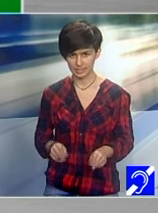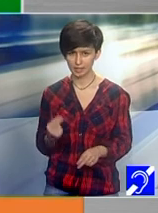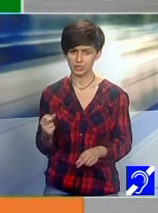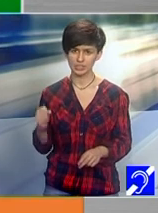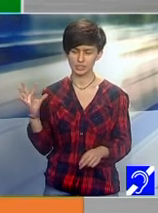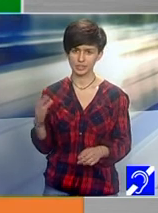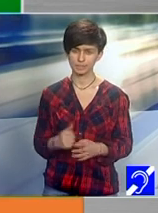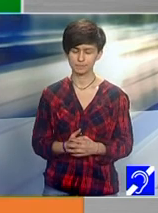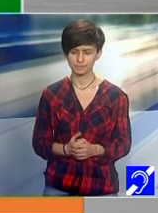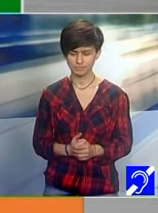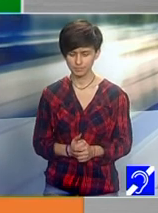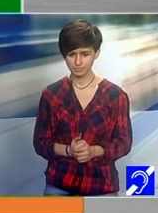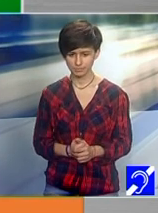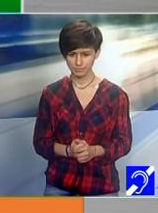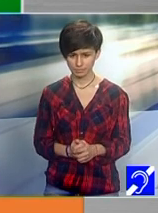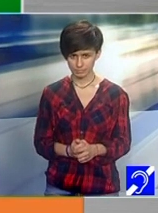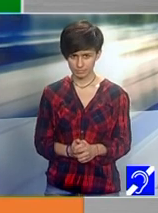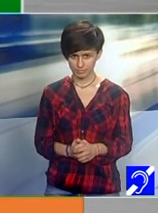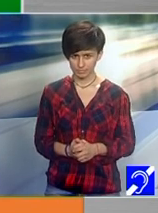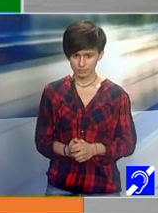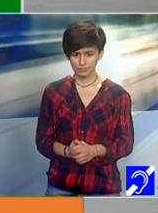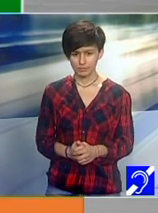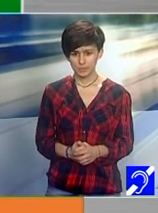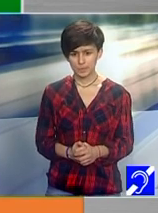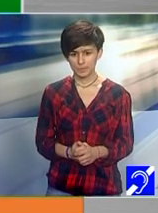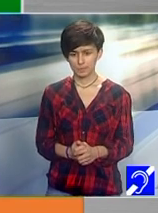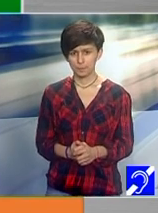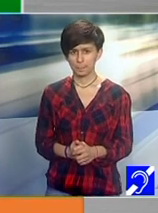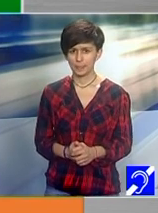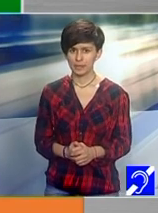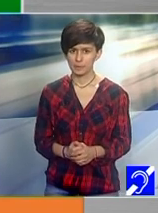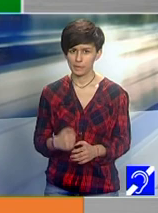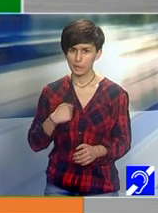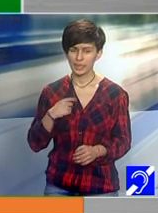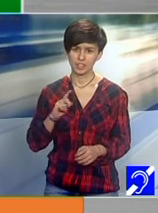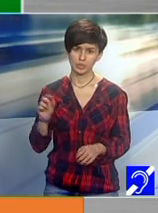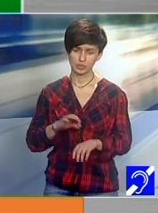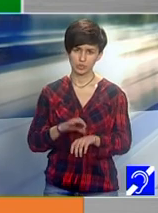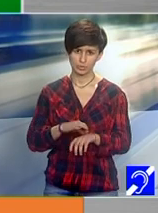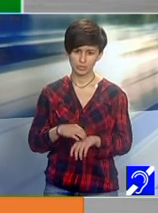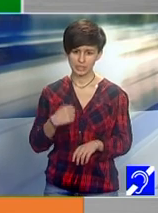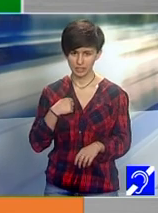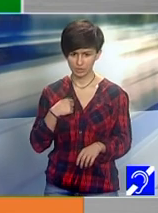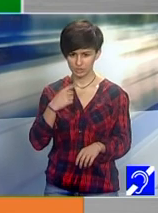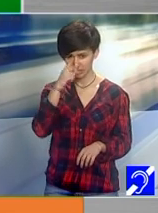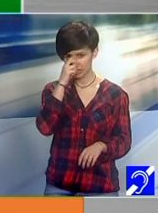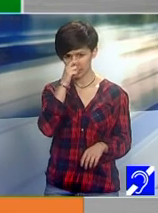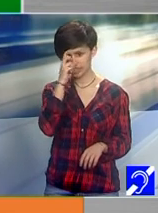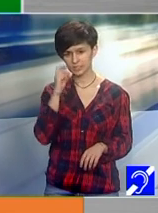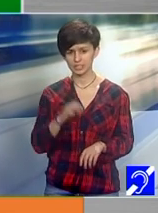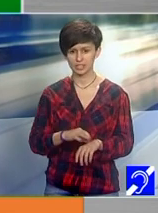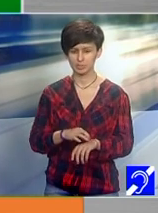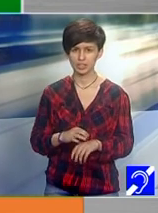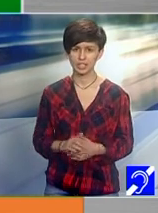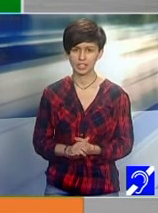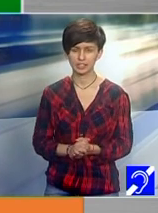Dumana, bună ziua invitaților dumneavoastră, cu o mică rectificare. Nu sunt medic, sunt asistent medical. Vă mulțumesc